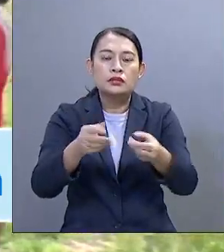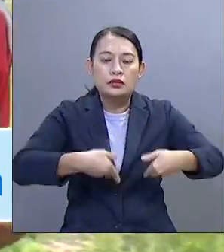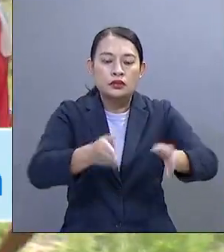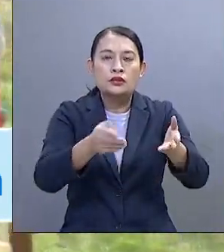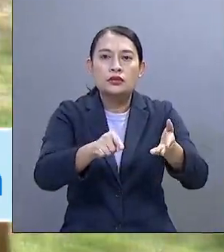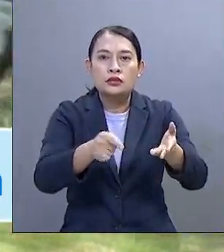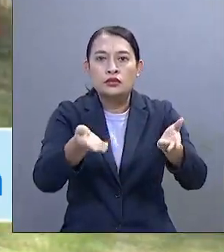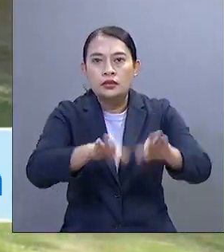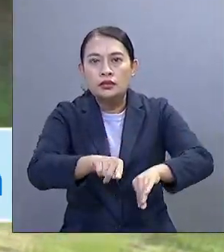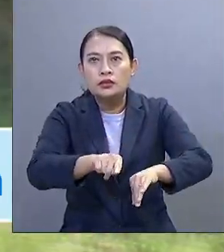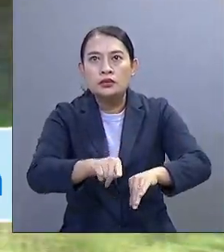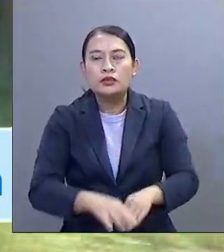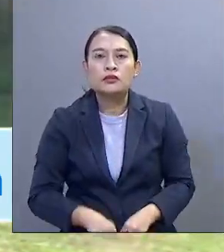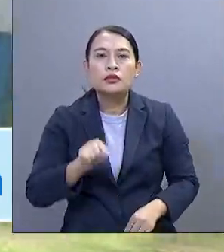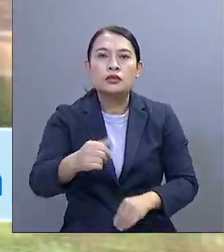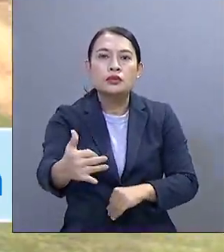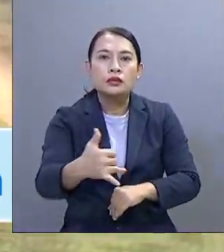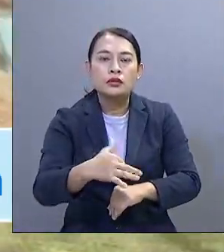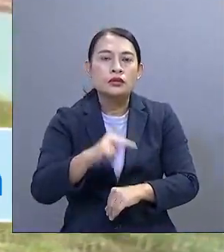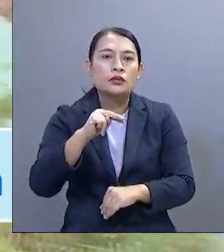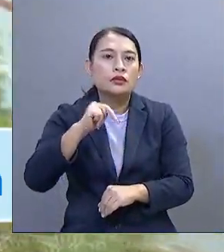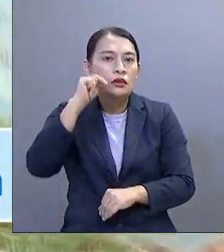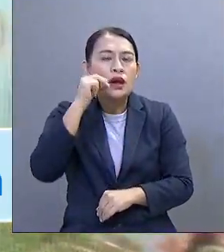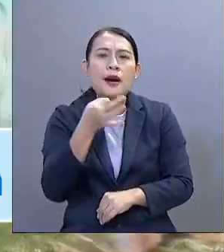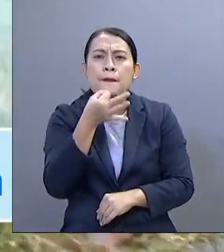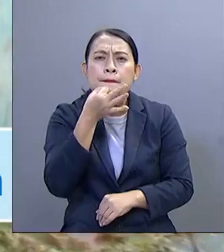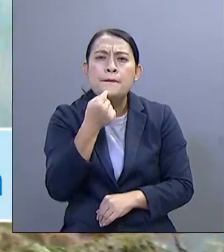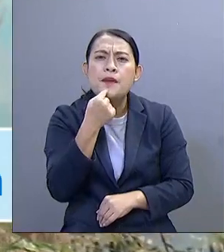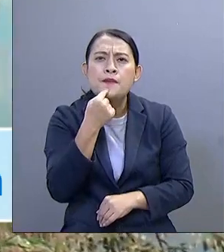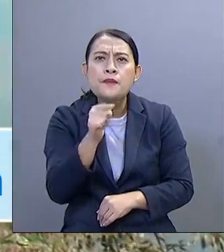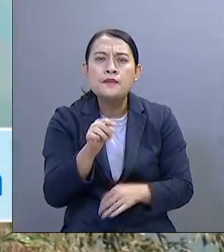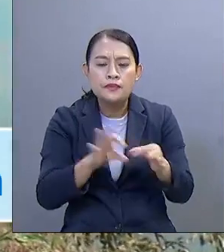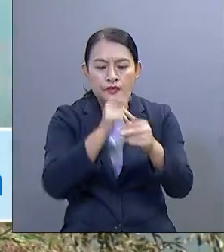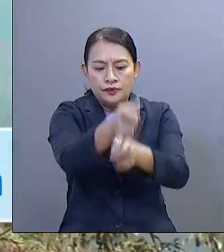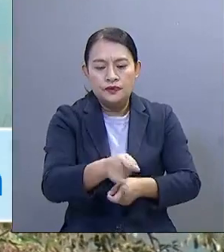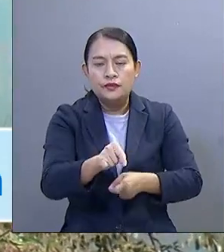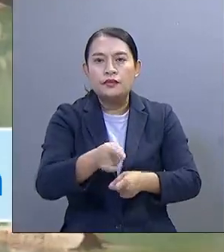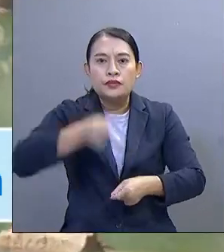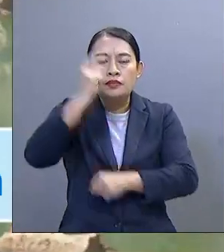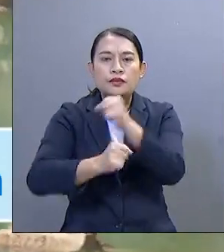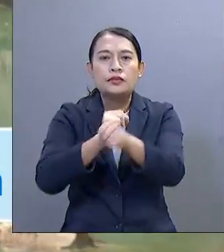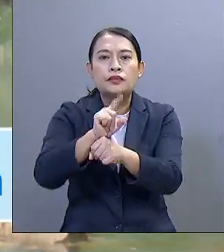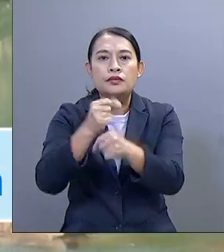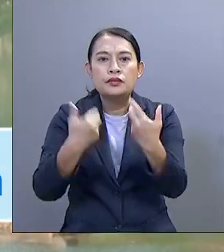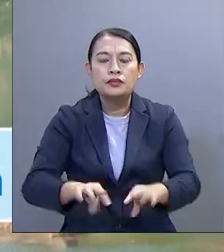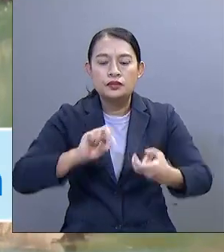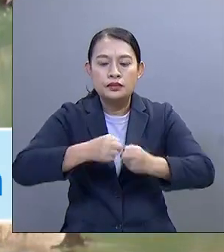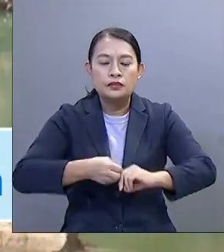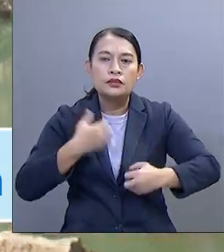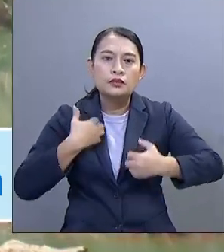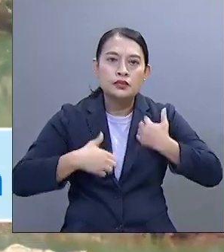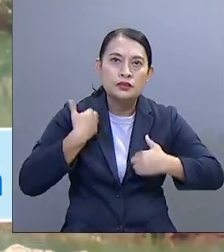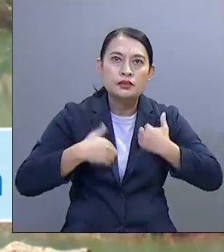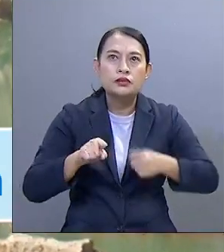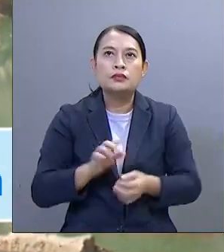แล้วน้ำเข็มizon driversเดือดร้อนมากวา 20ปีครับ ร้องเรีนpetalหลหนวยงานแล้ว